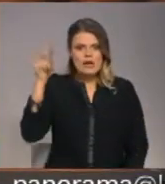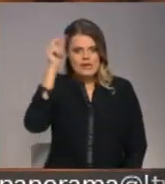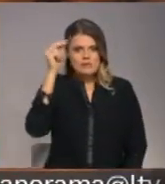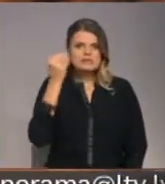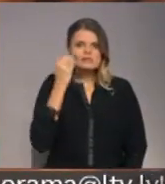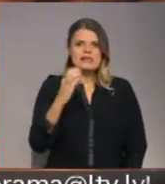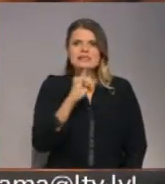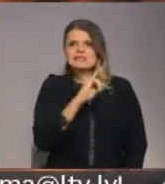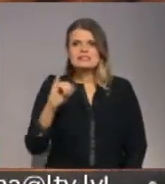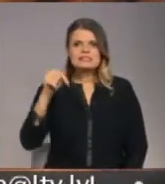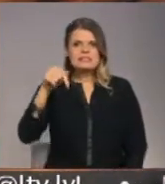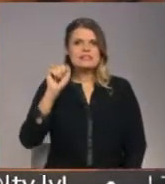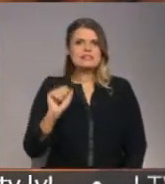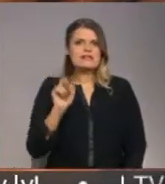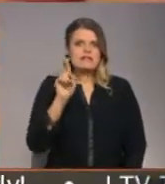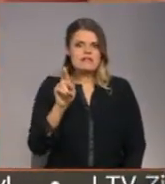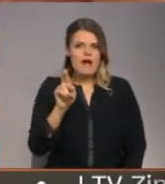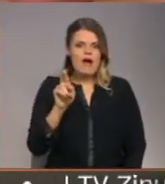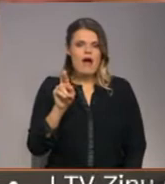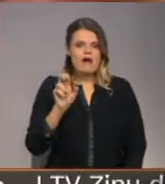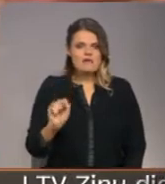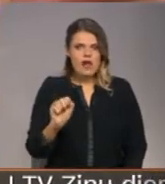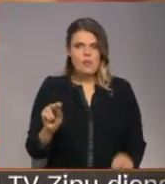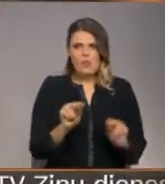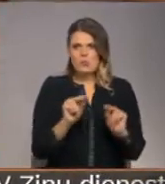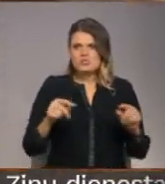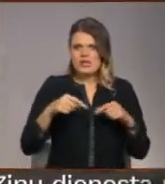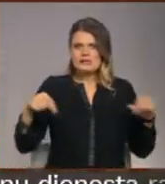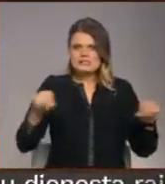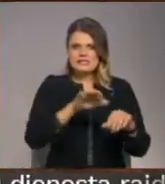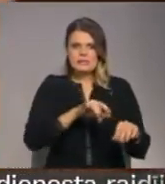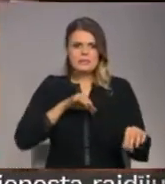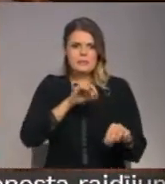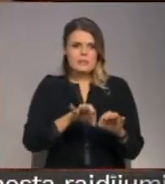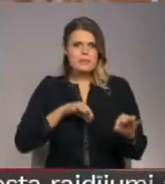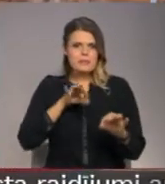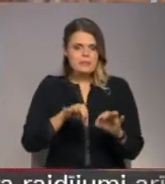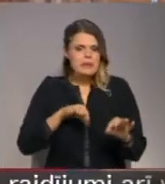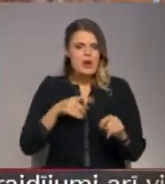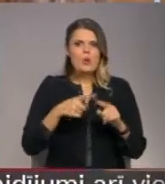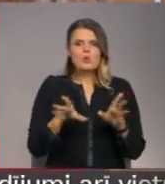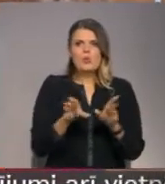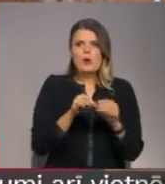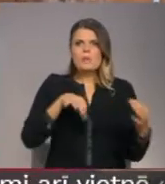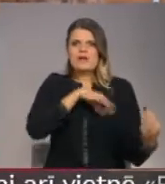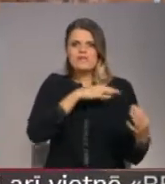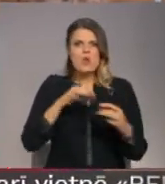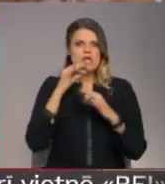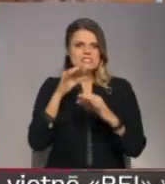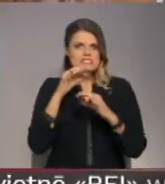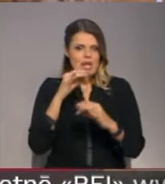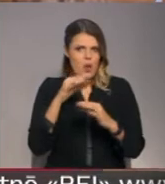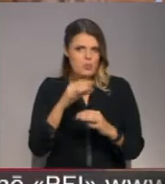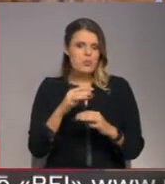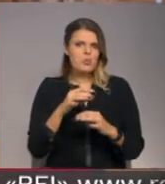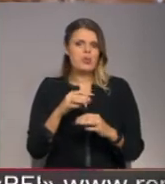spēli. Tā iedzīvinot muzicēšanas iemaņas un saspēlējoties ar akordeonu, tabulēm un vijoli, kas ir folkloras galvenie